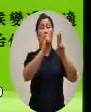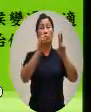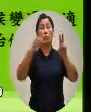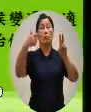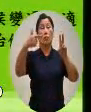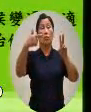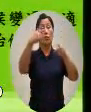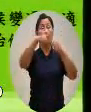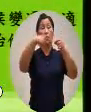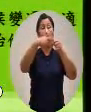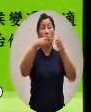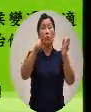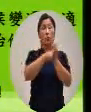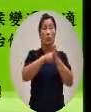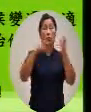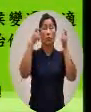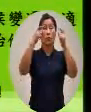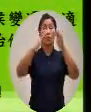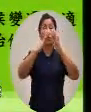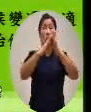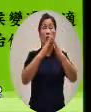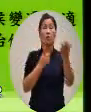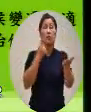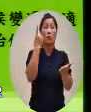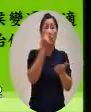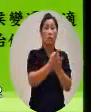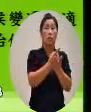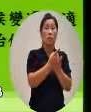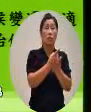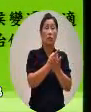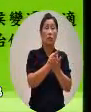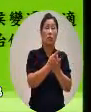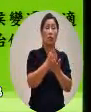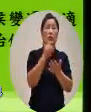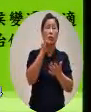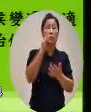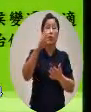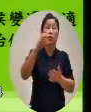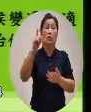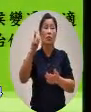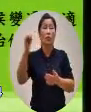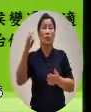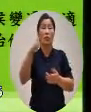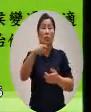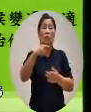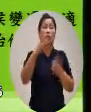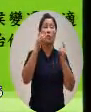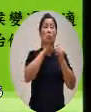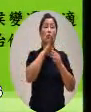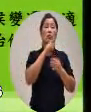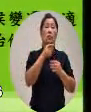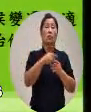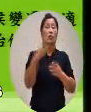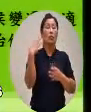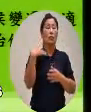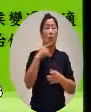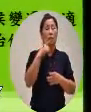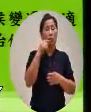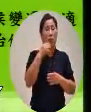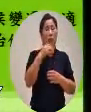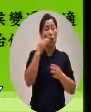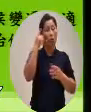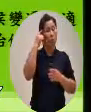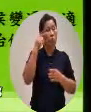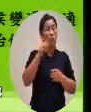這個我們剛剛是加入了ICLE當時我是當環保局長那我們也認為說其實台灣在